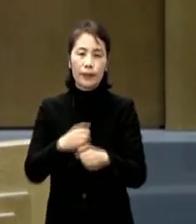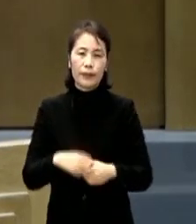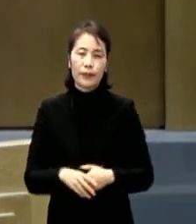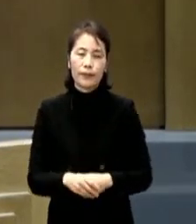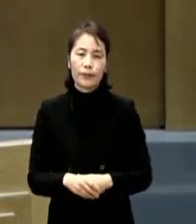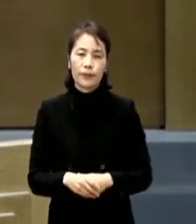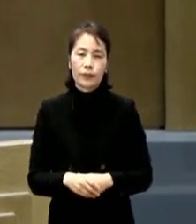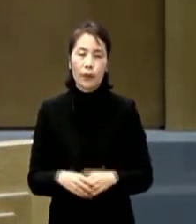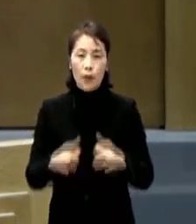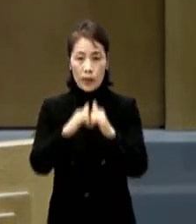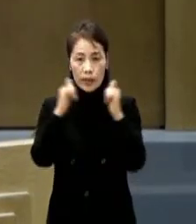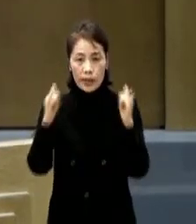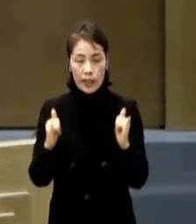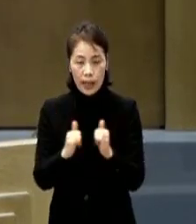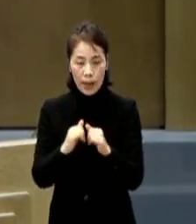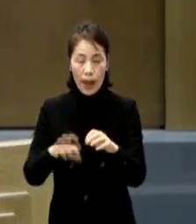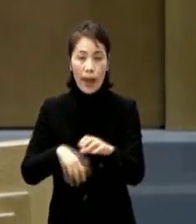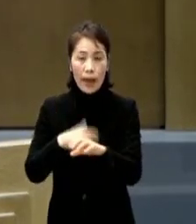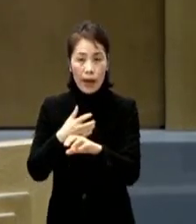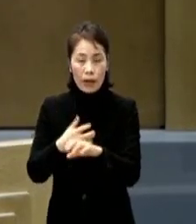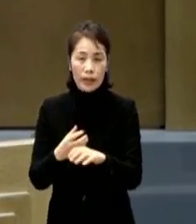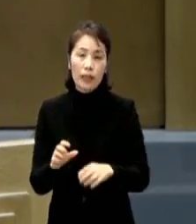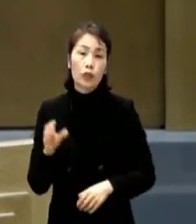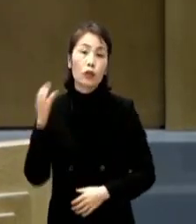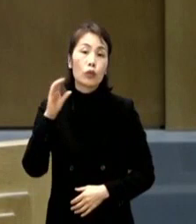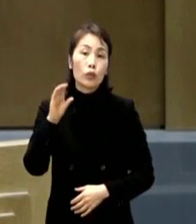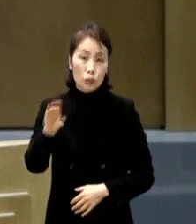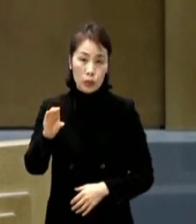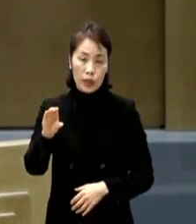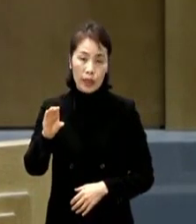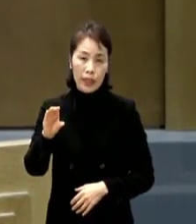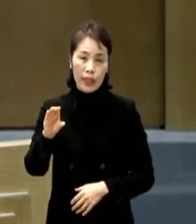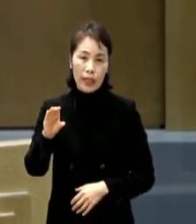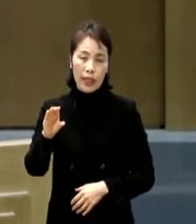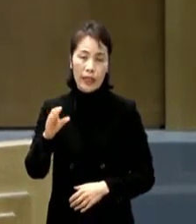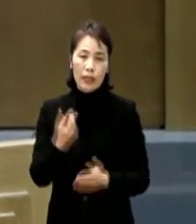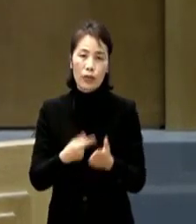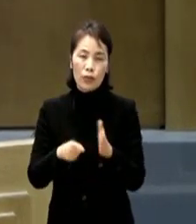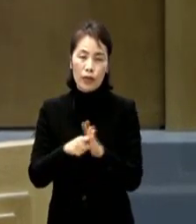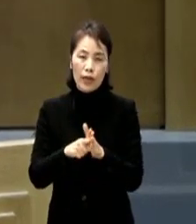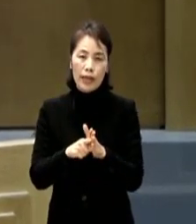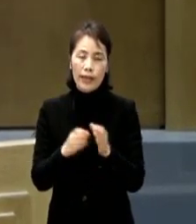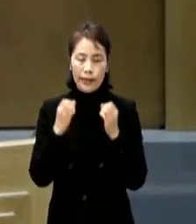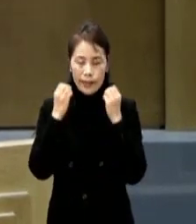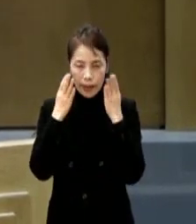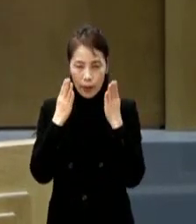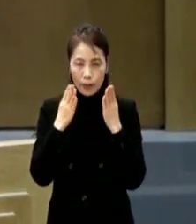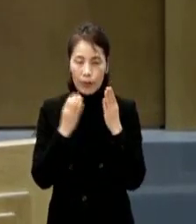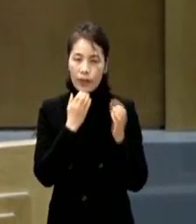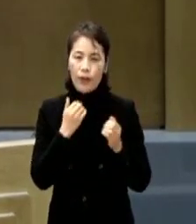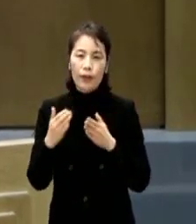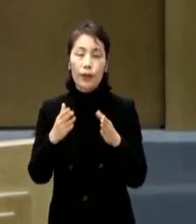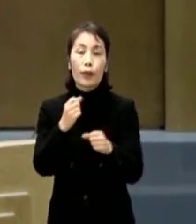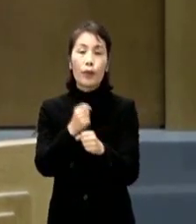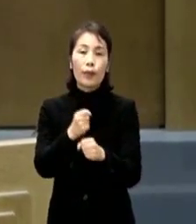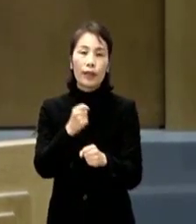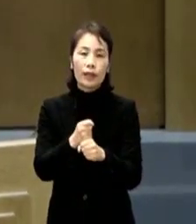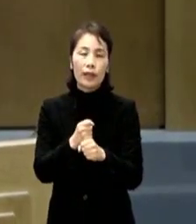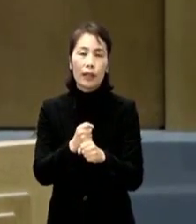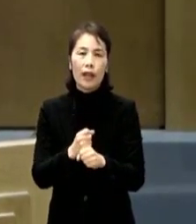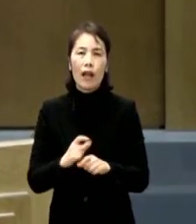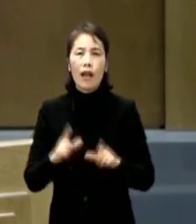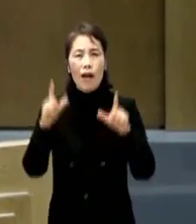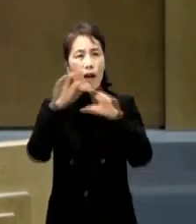사회혁신투자로 새로운 기회가 생동하는 경기도를 만들겠습니다. 기후위기는 이제